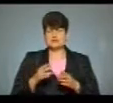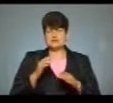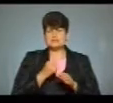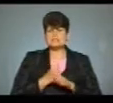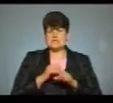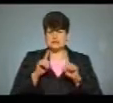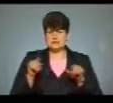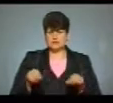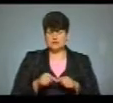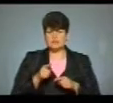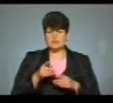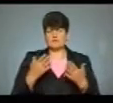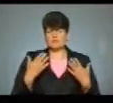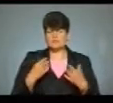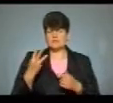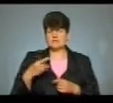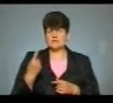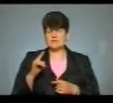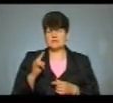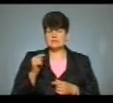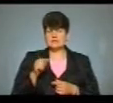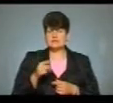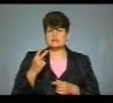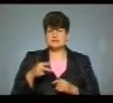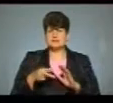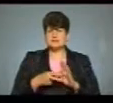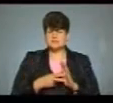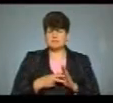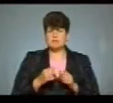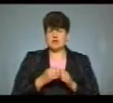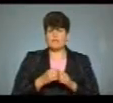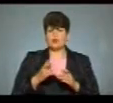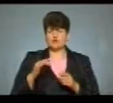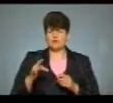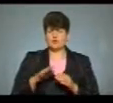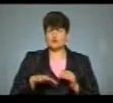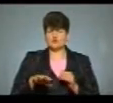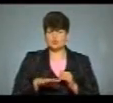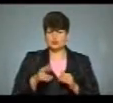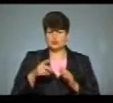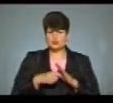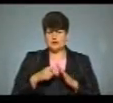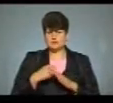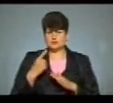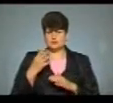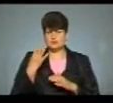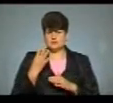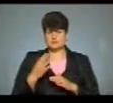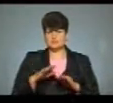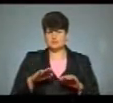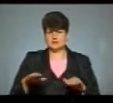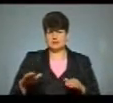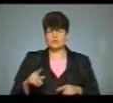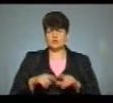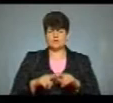Зборівщині. Там відпочивають 31 дитина, з них 27 з прифронтової зони Донецької області і 4 дітей з родин атовців